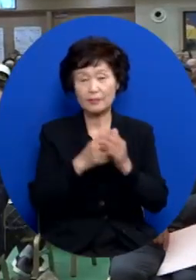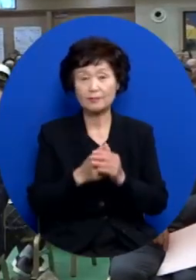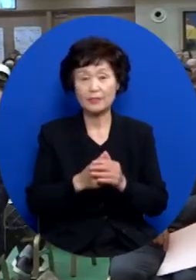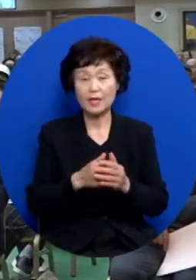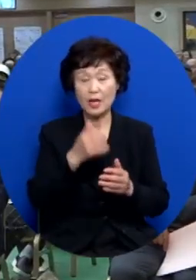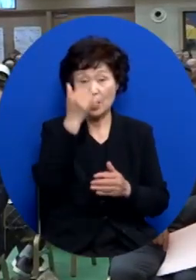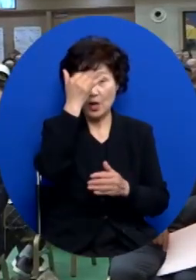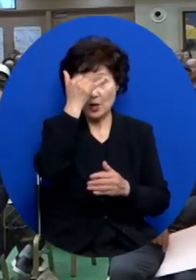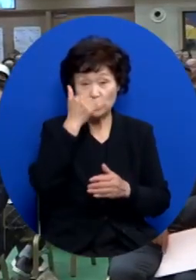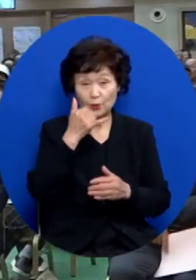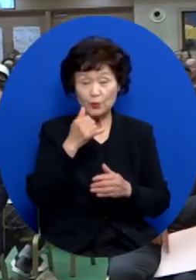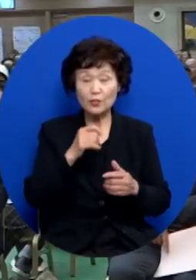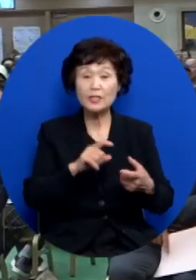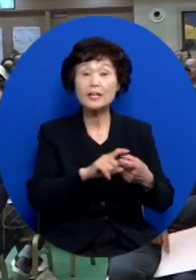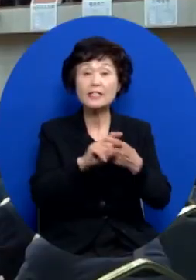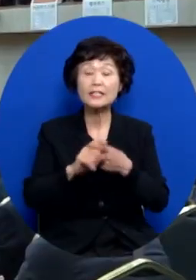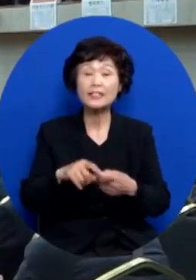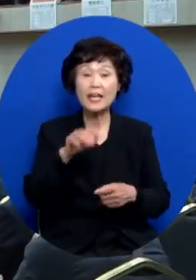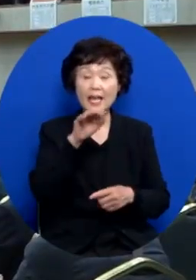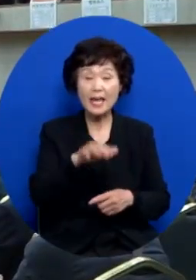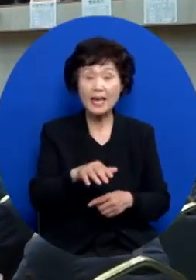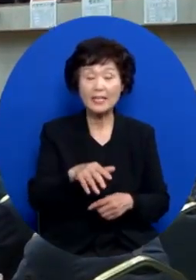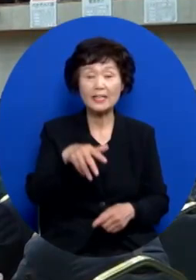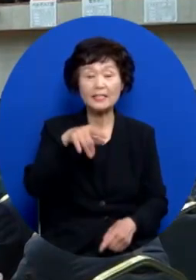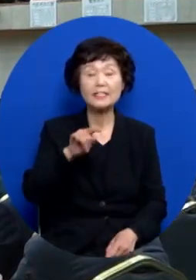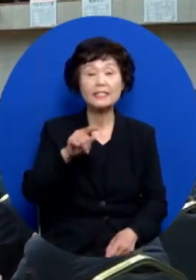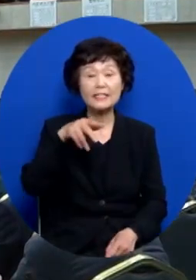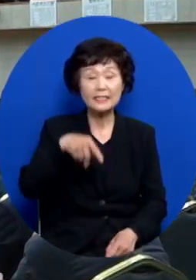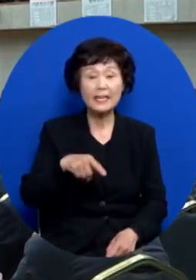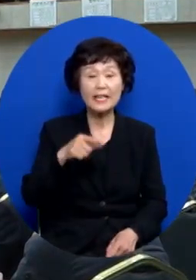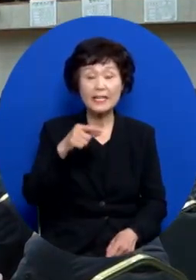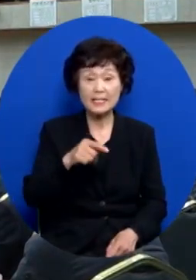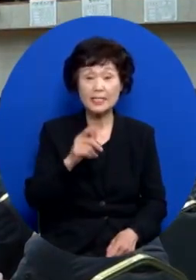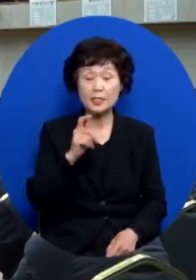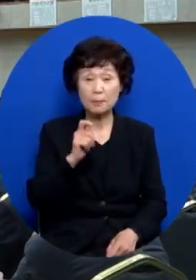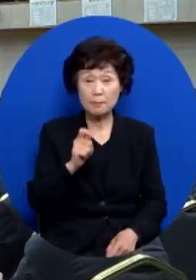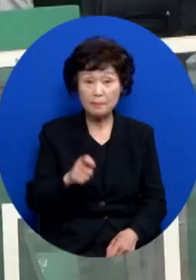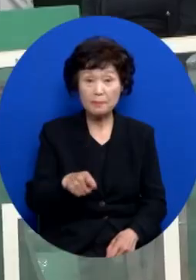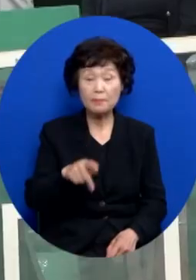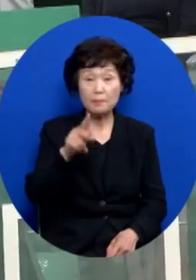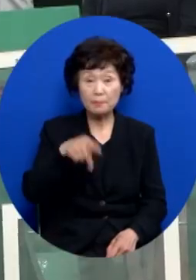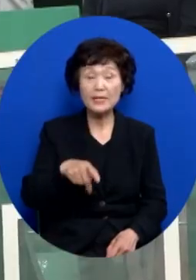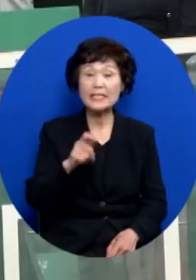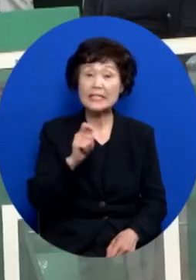충청년회는 오늘 11일 채 gpt를 주제로 교역자 아카데미를 진행할 예정입니다